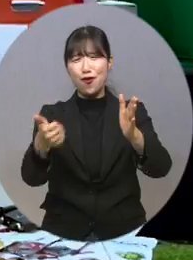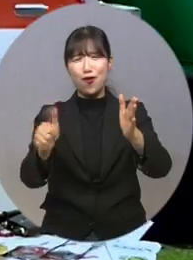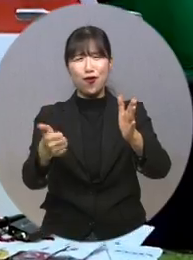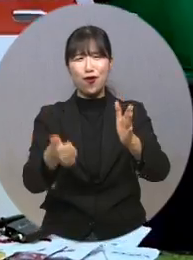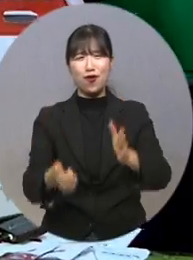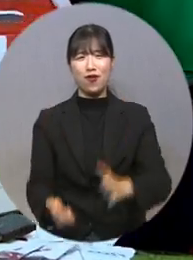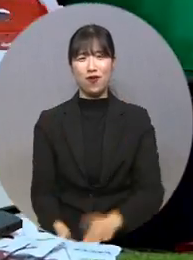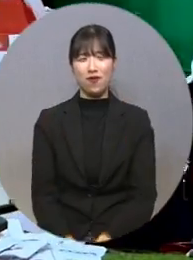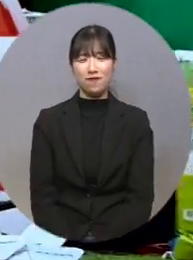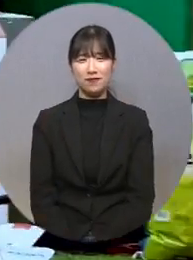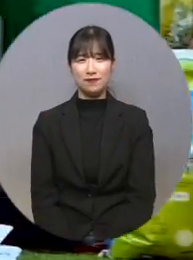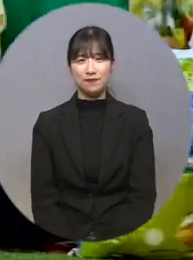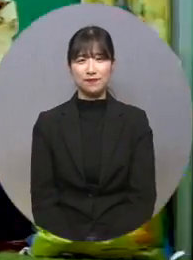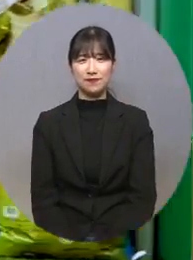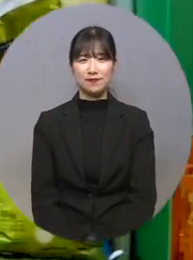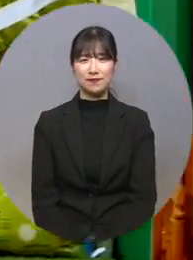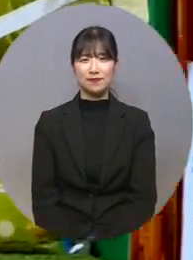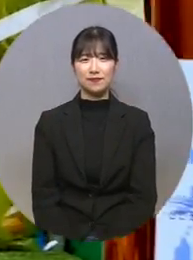죽어.